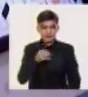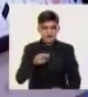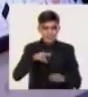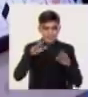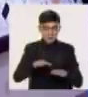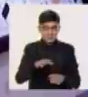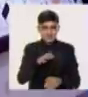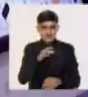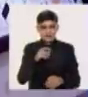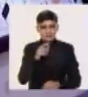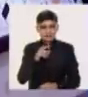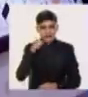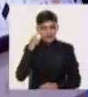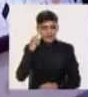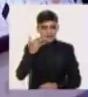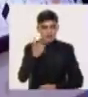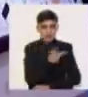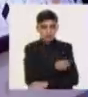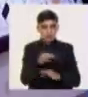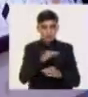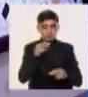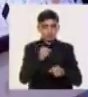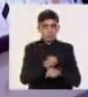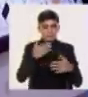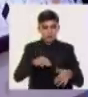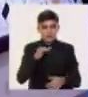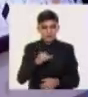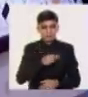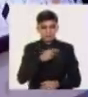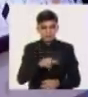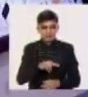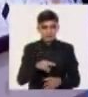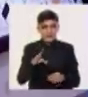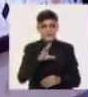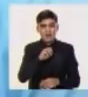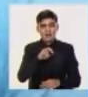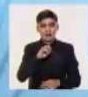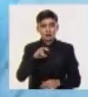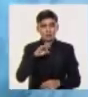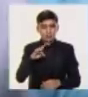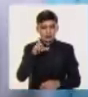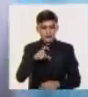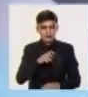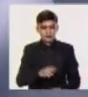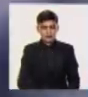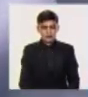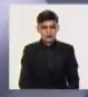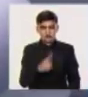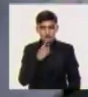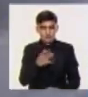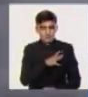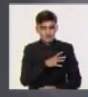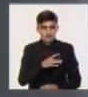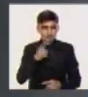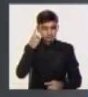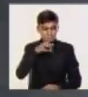приостановили испытания китайской вакцины от COVID-19. Предположительно, из-за смерти волонтера. Речь идет о